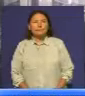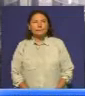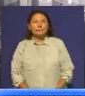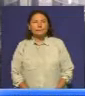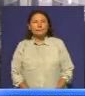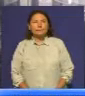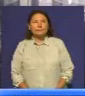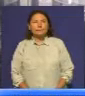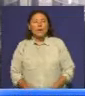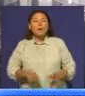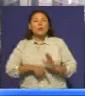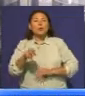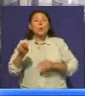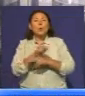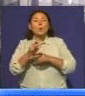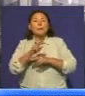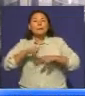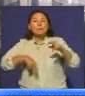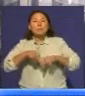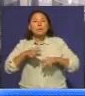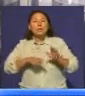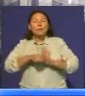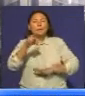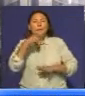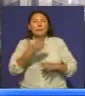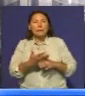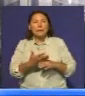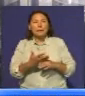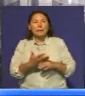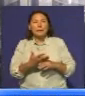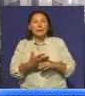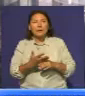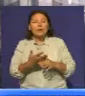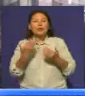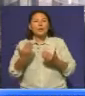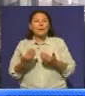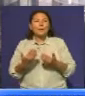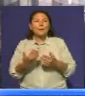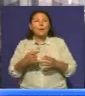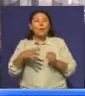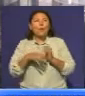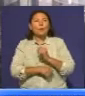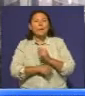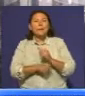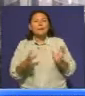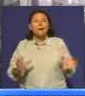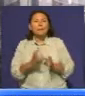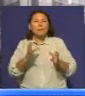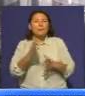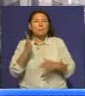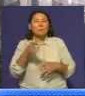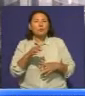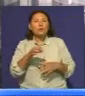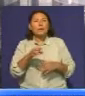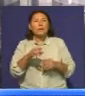Құрылыс монтаж жұмыстарының басталуында рұқсат қағаздарын алынып тасталды. Және олардың қорытындысы сараптамасы бойынша да